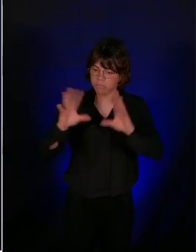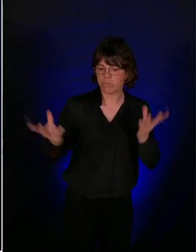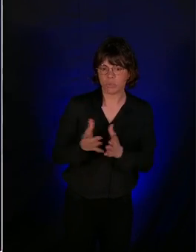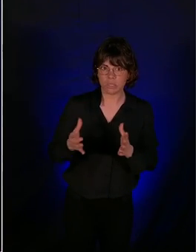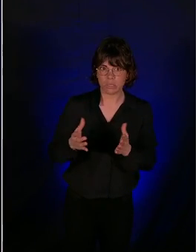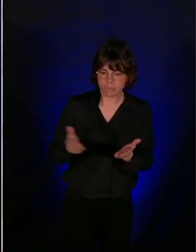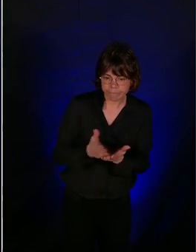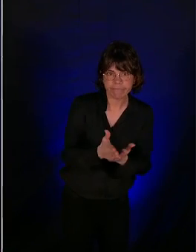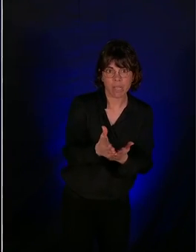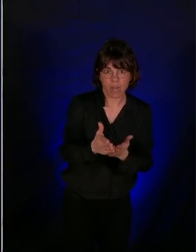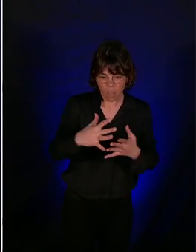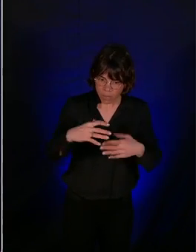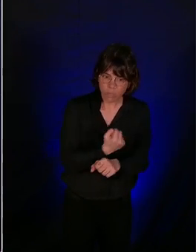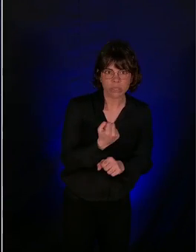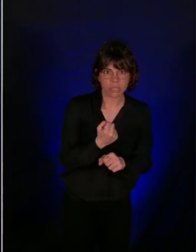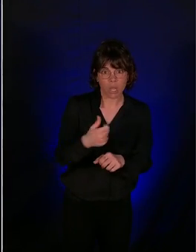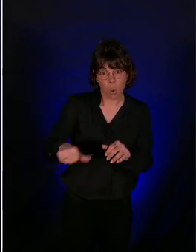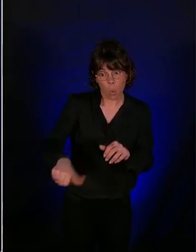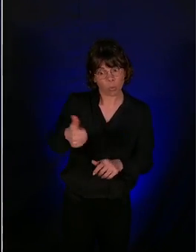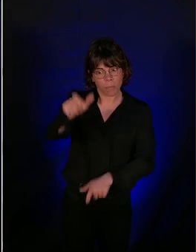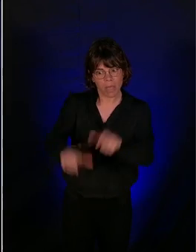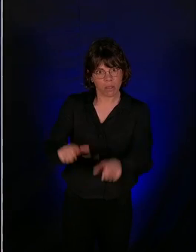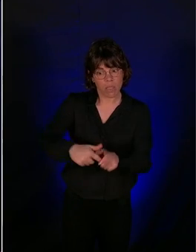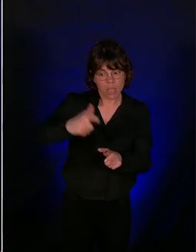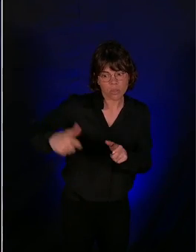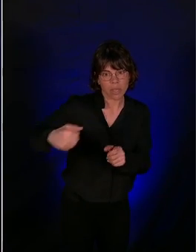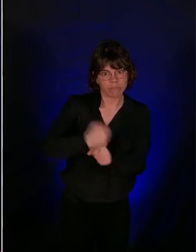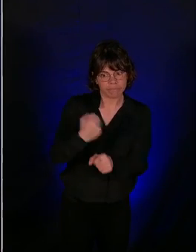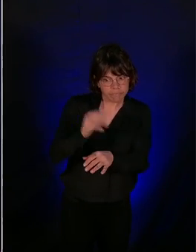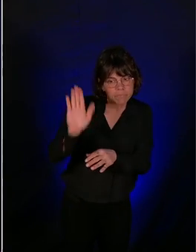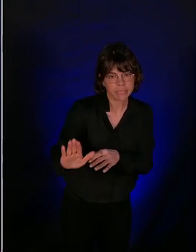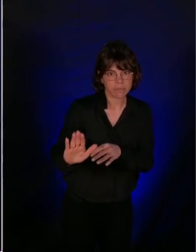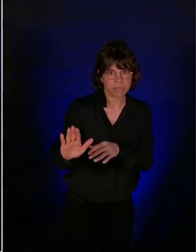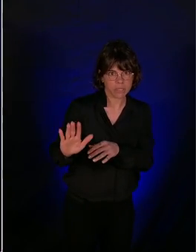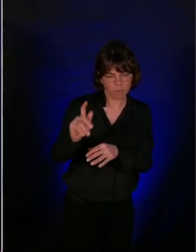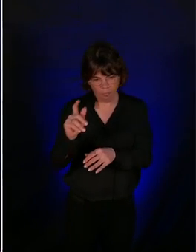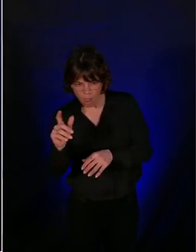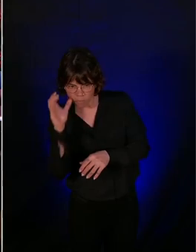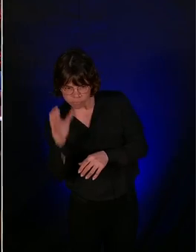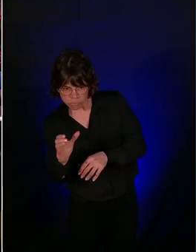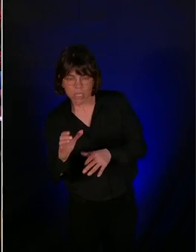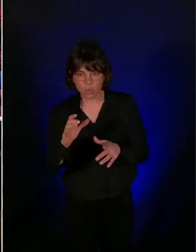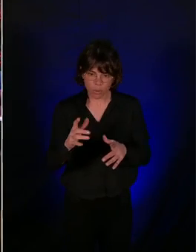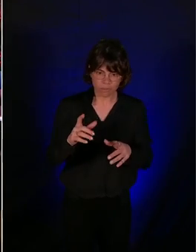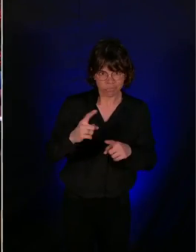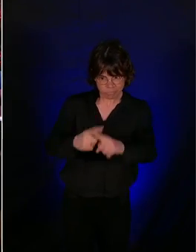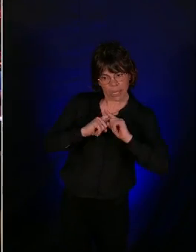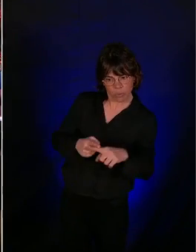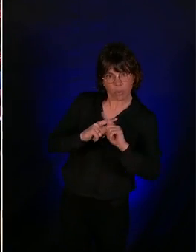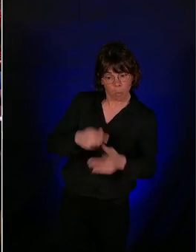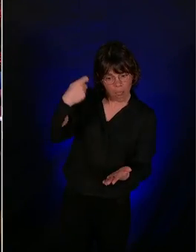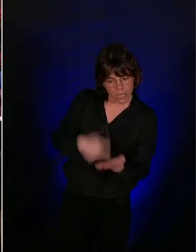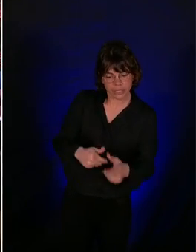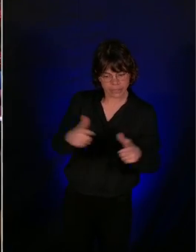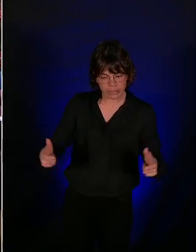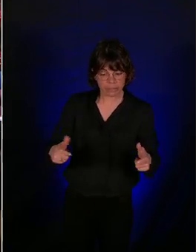ont finit par réussir à attirer 11 Industri 11 industriels qui ont commencé à entamer des négociations pour le rachat de notre site qui malheureusement